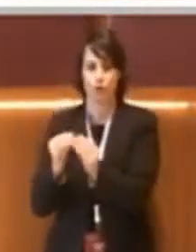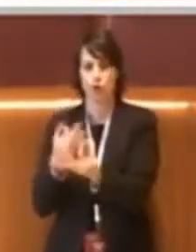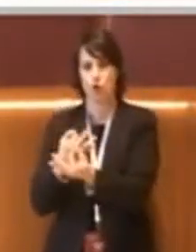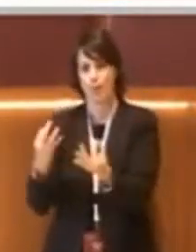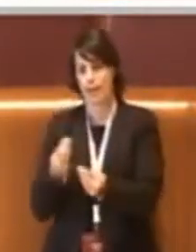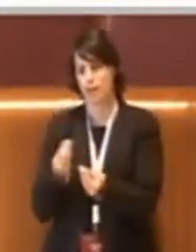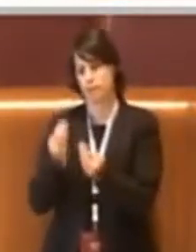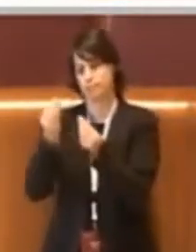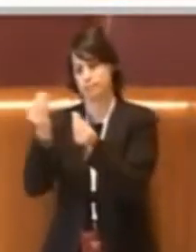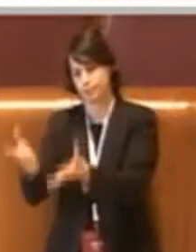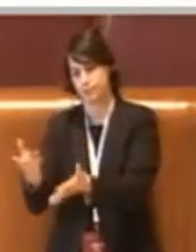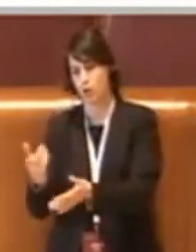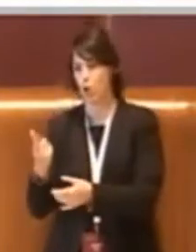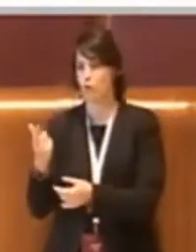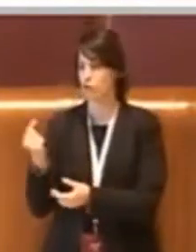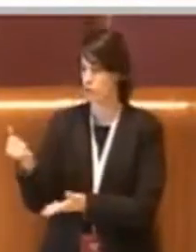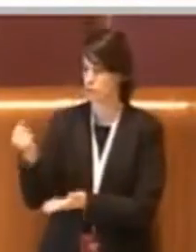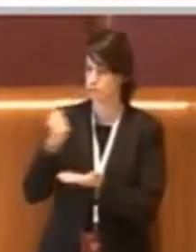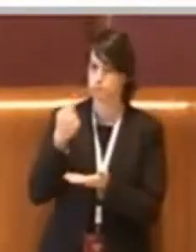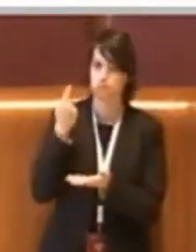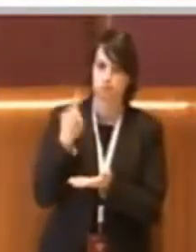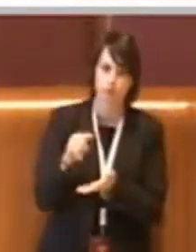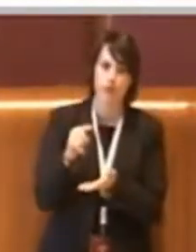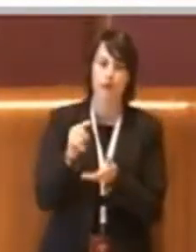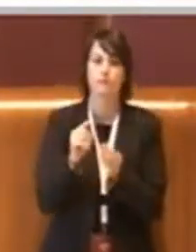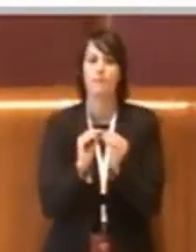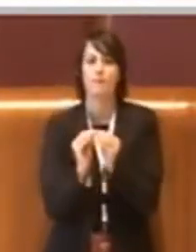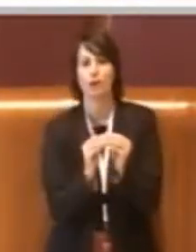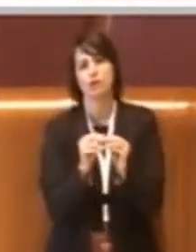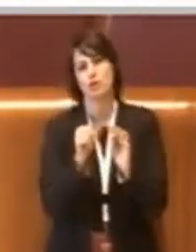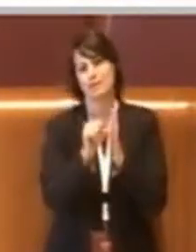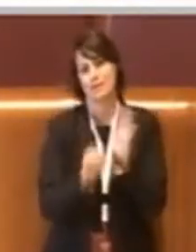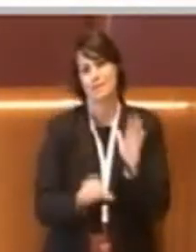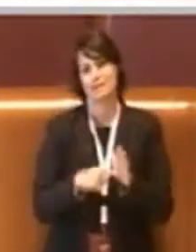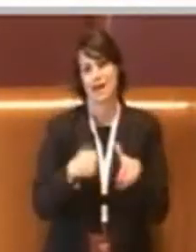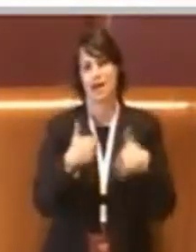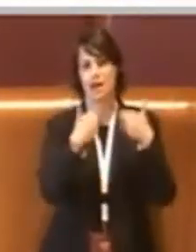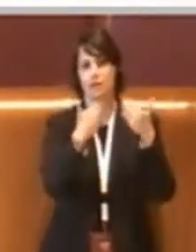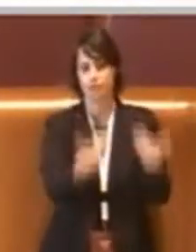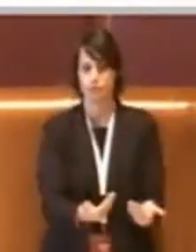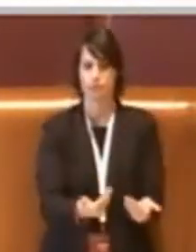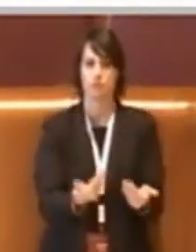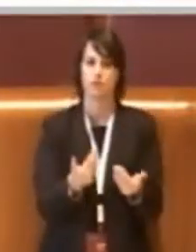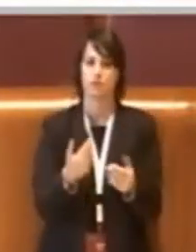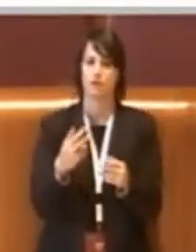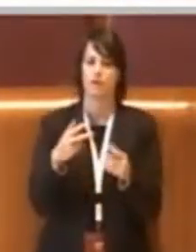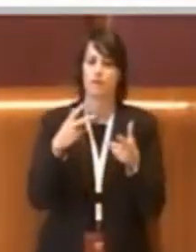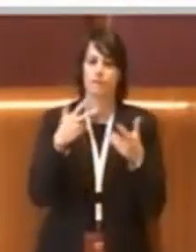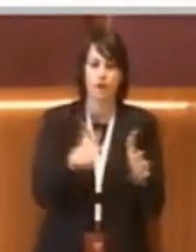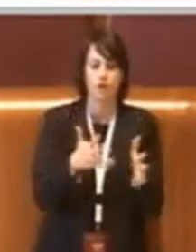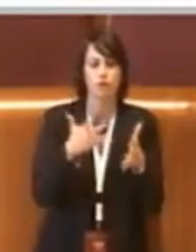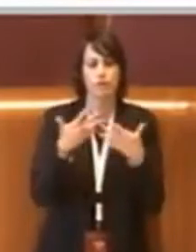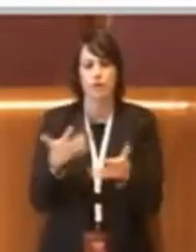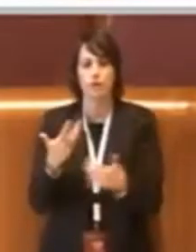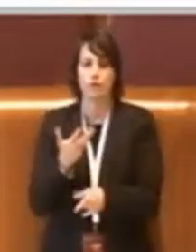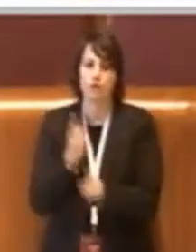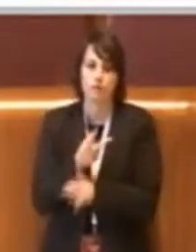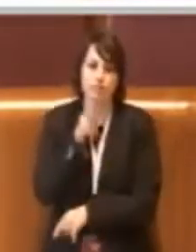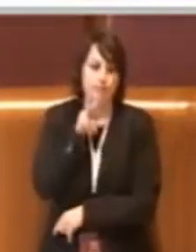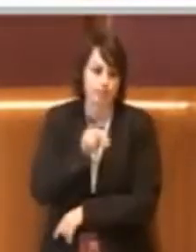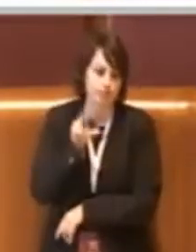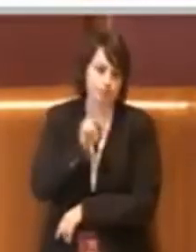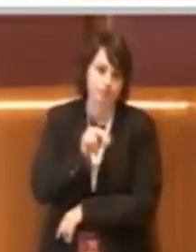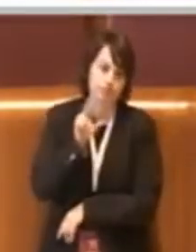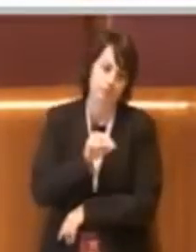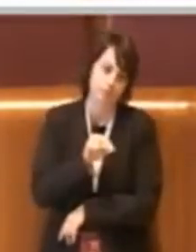semestrale, viene rivista di volta in volta, poi è partito l'accordo quadro, eccetera, eccetera. Sulla